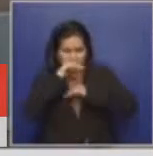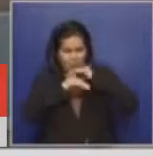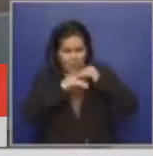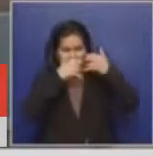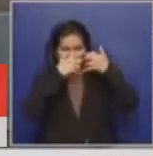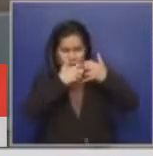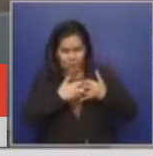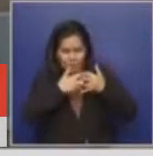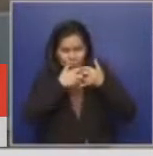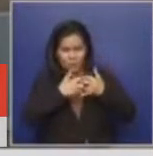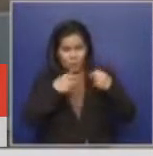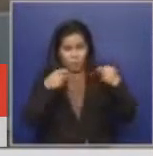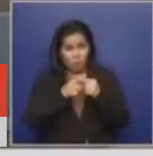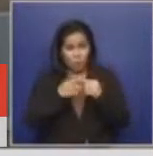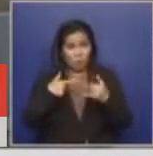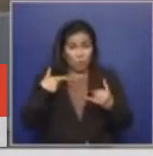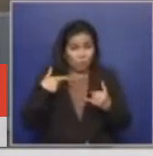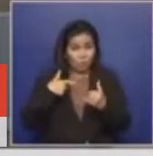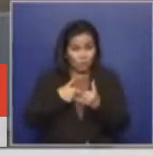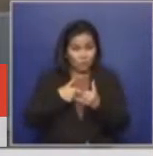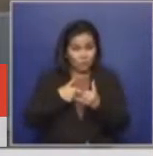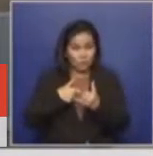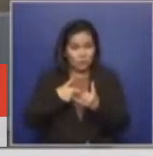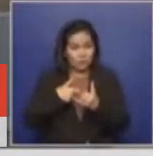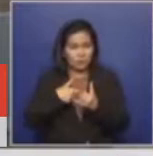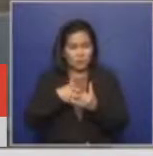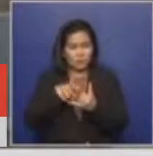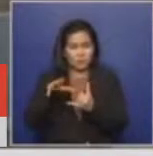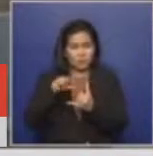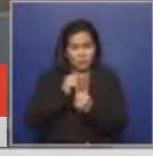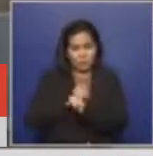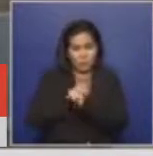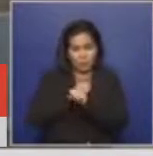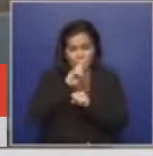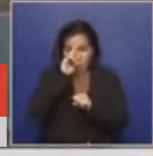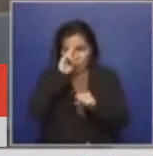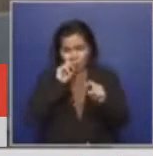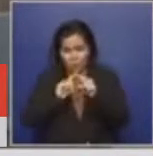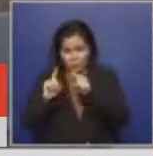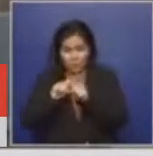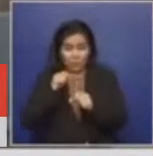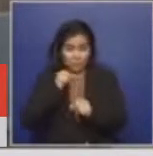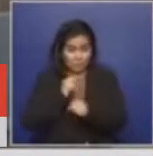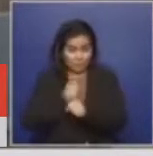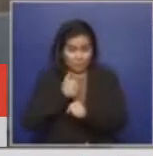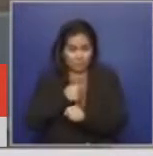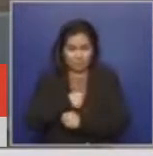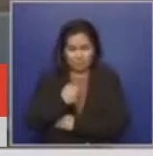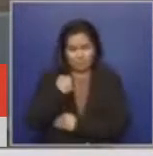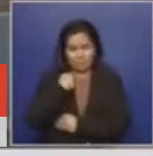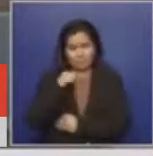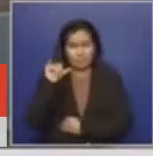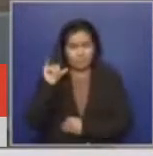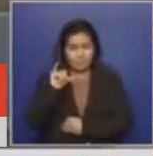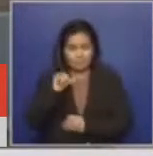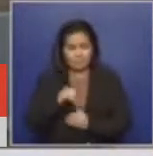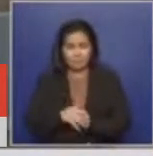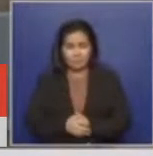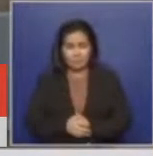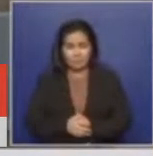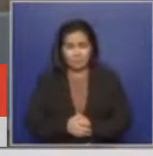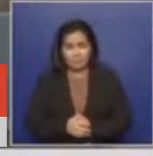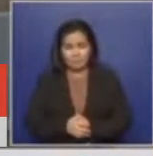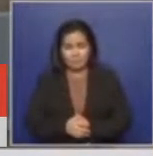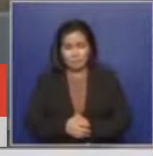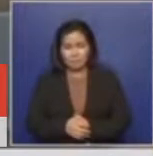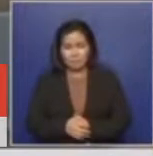ร้างความมั่นคงทางด้านวัคซีนในกรณีที่เกิดโรคระบาดหรือโรคอุบัติใหม่ขึ้นมานะครับผมคิดว่